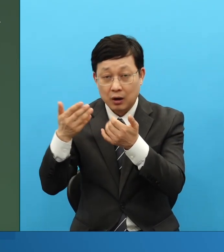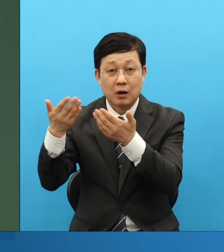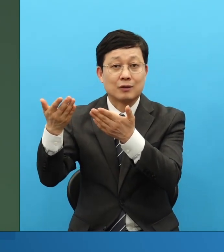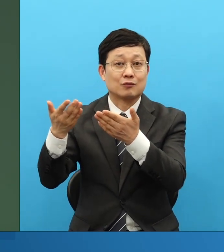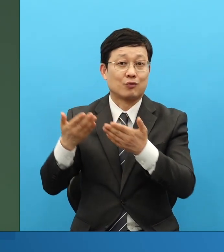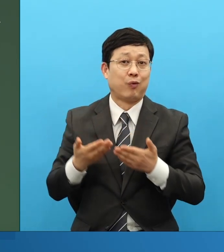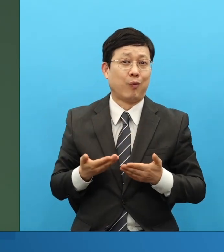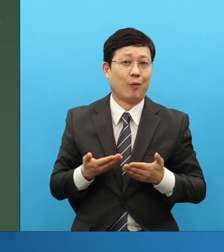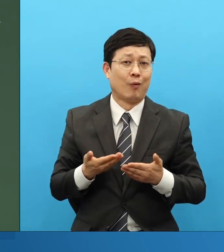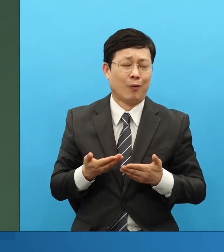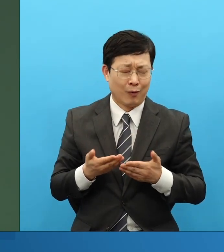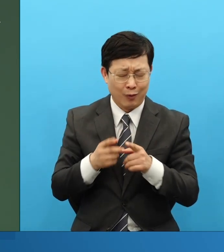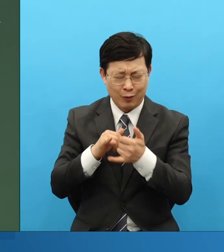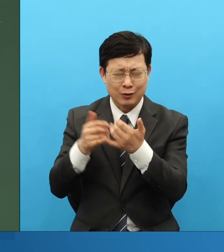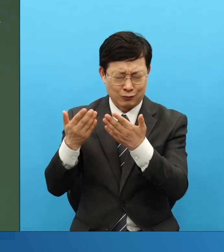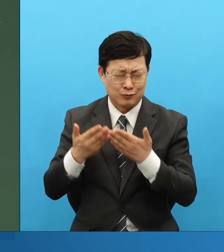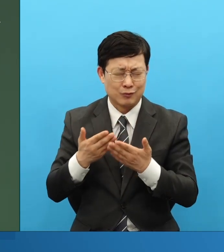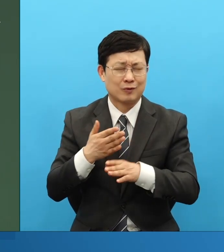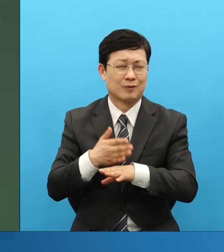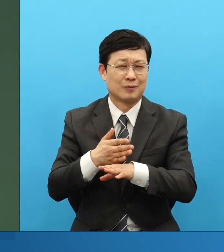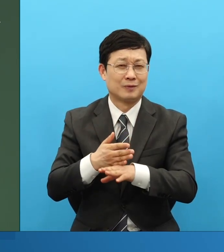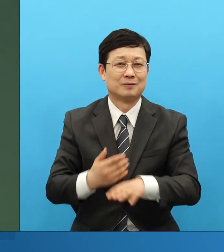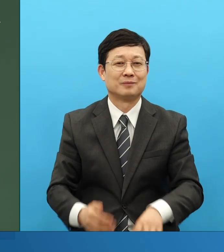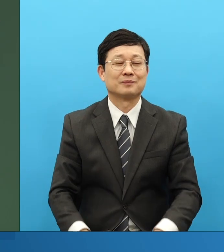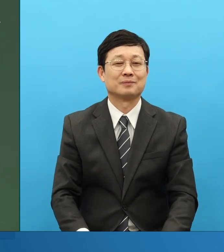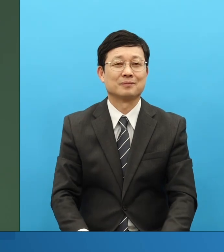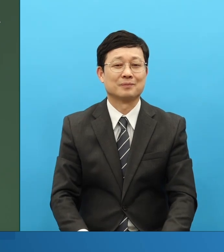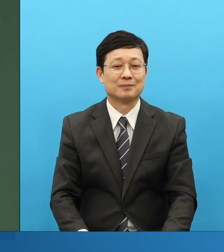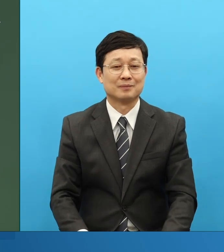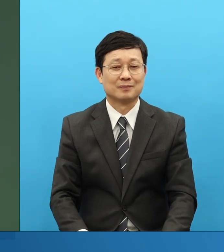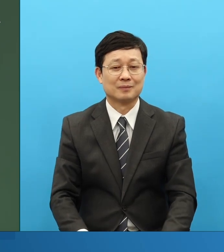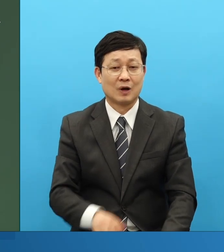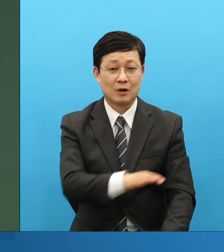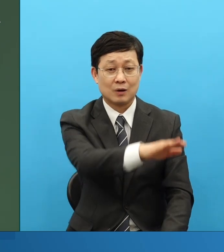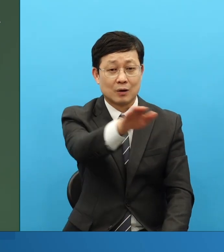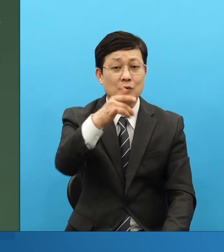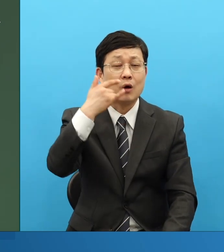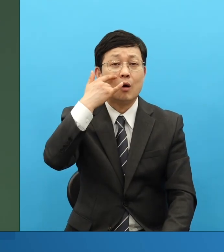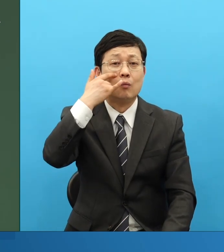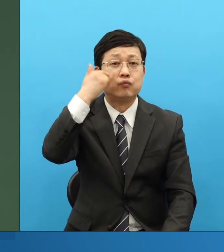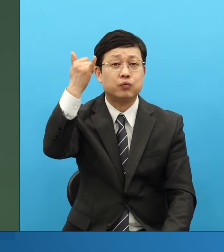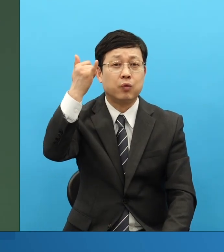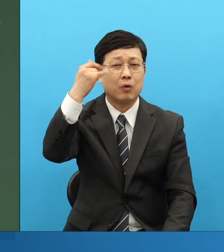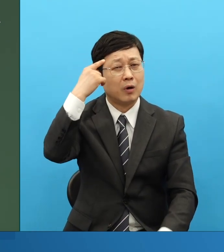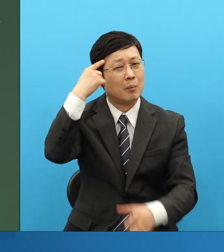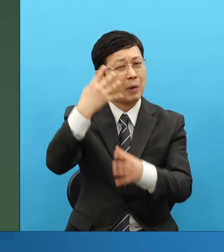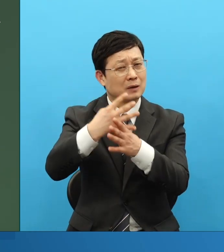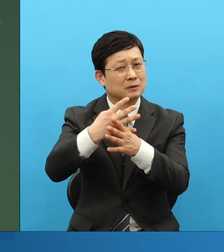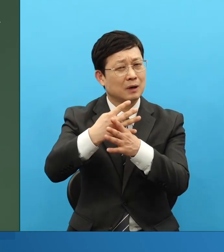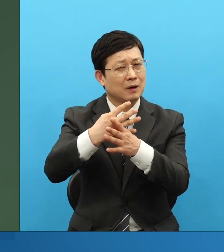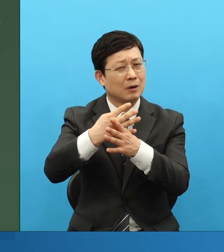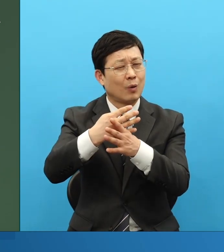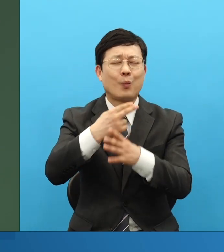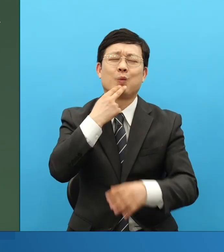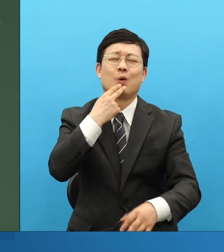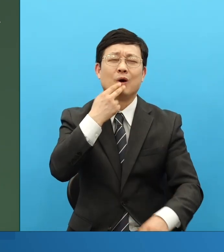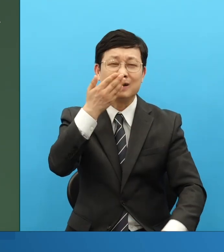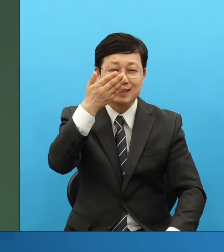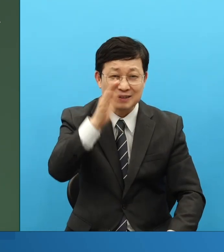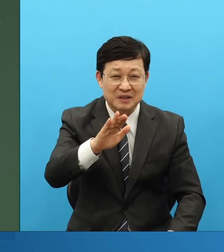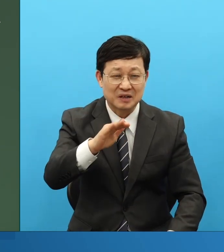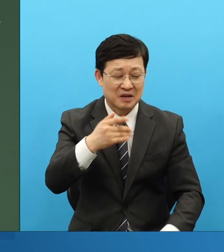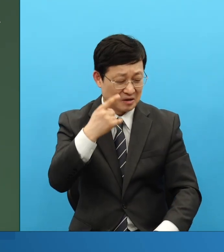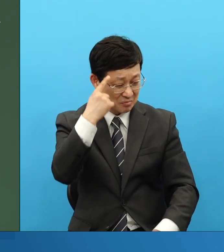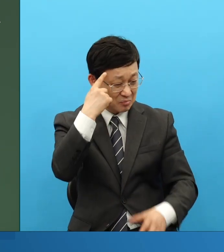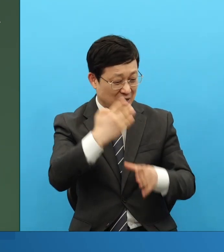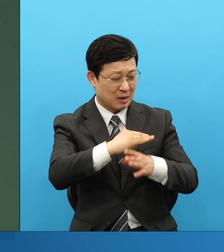those parents, through your leaders, these things came. 여러분의 부모님들은 박사가 아니라도요, 박사보다 더 훌륭해요. That your parents